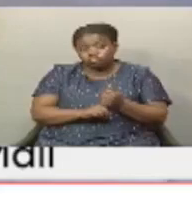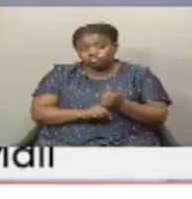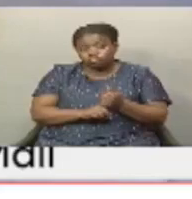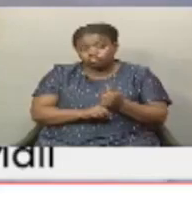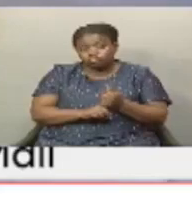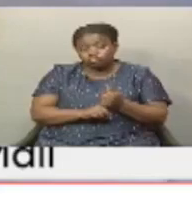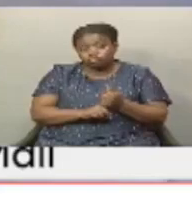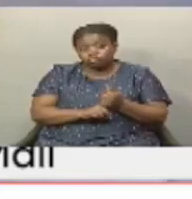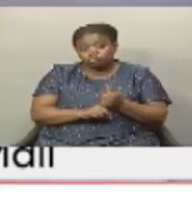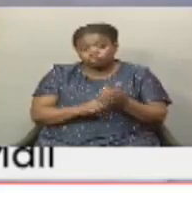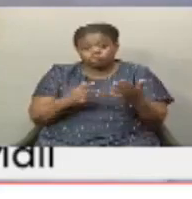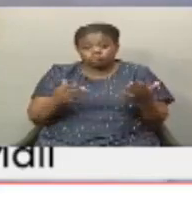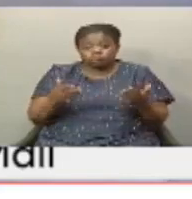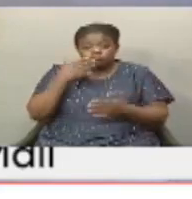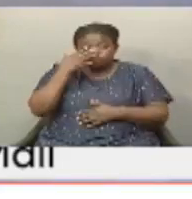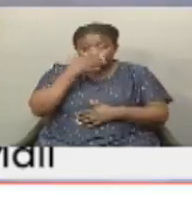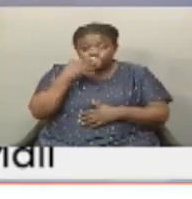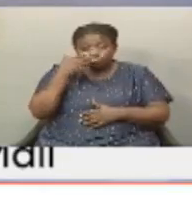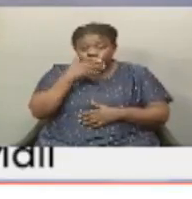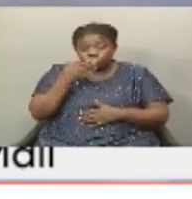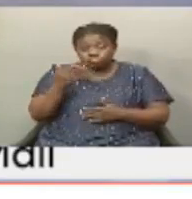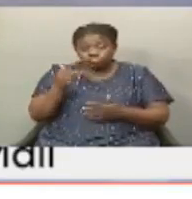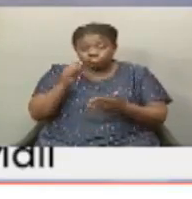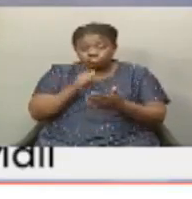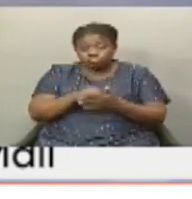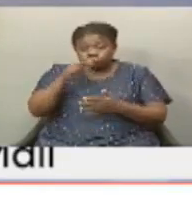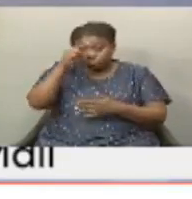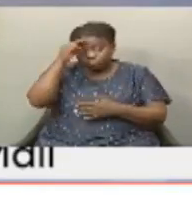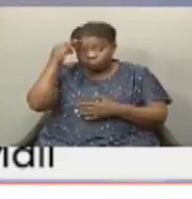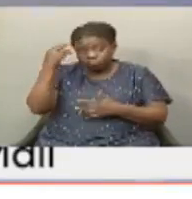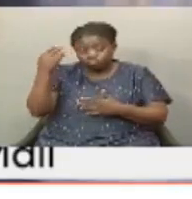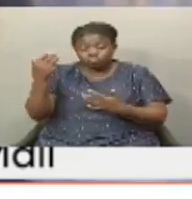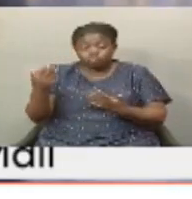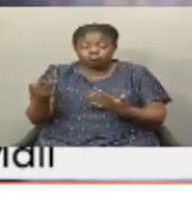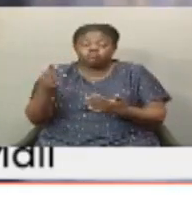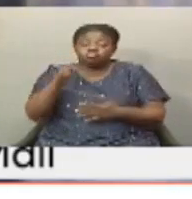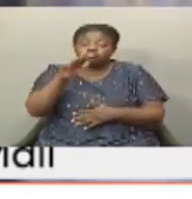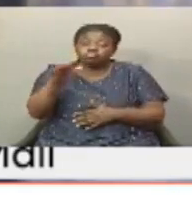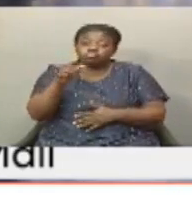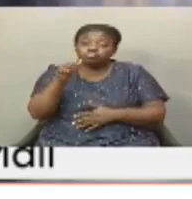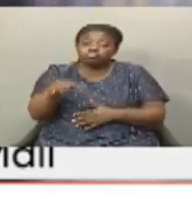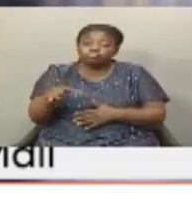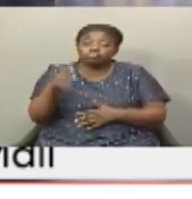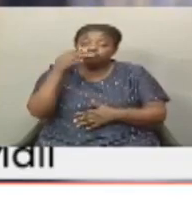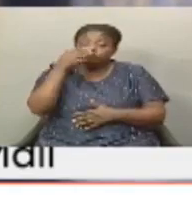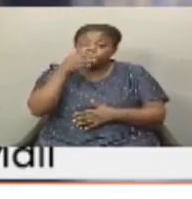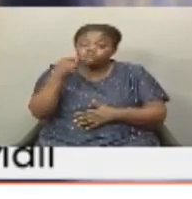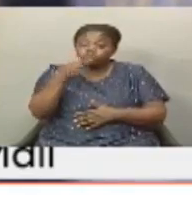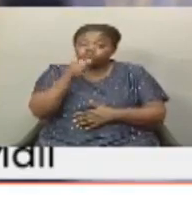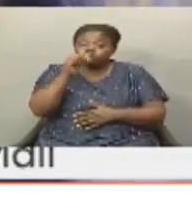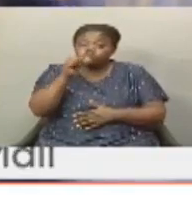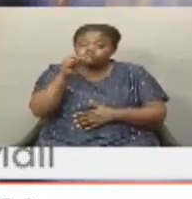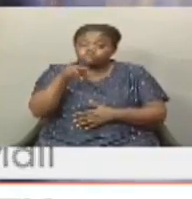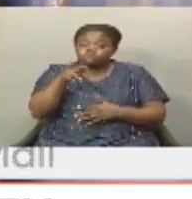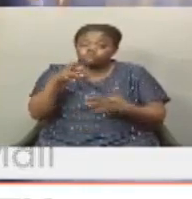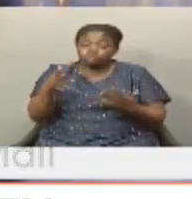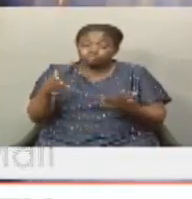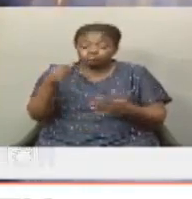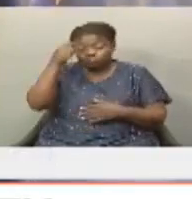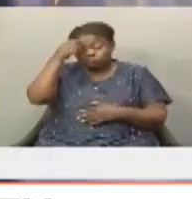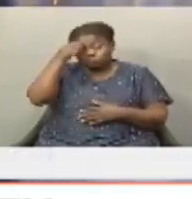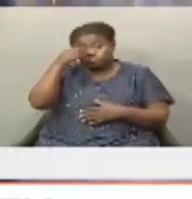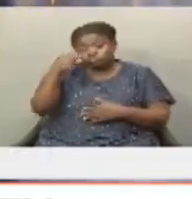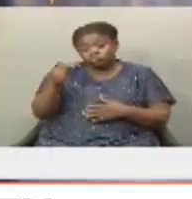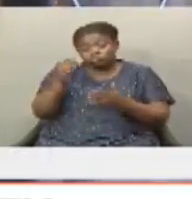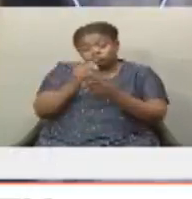tumufuna oyiro w'entangawuuzi. N'olwekyo abekyabadaaza entangawuuzi yabadaaza olw'okuba nti amagezi gano